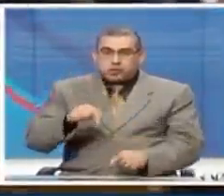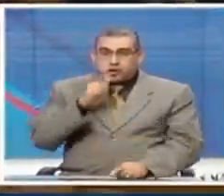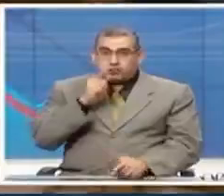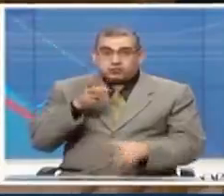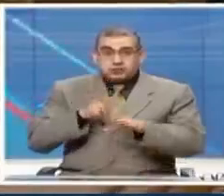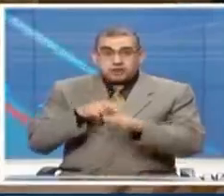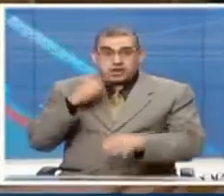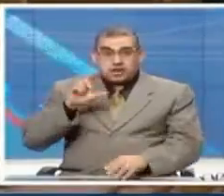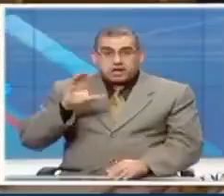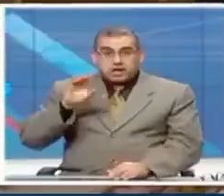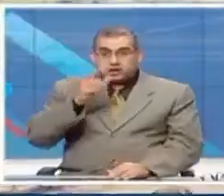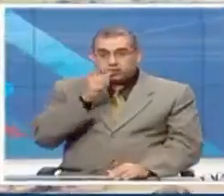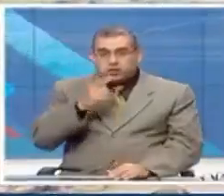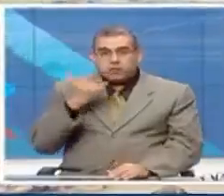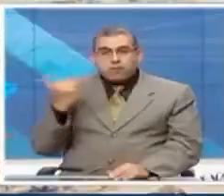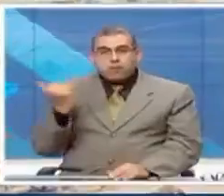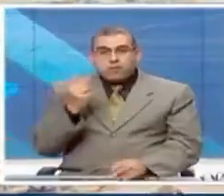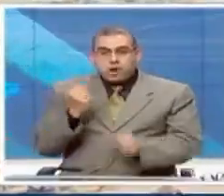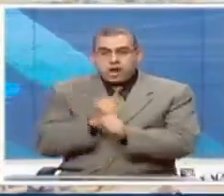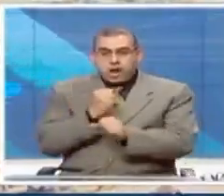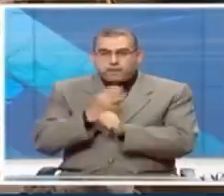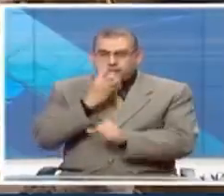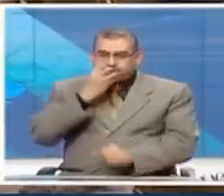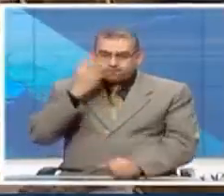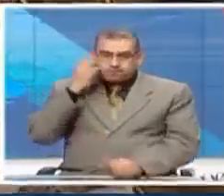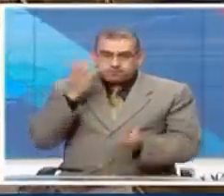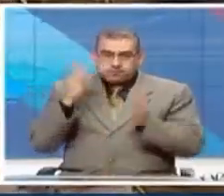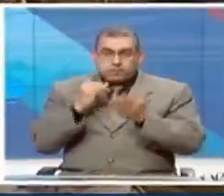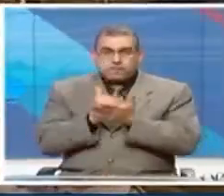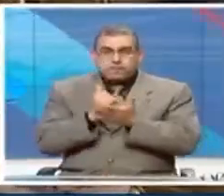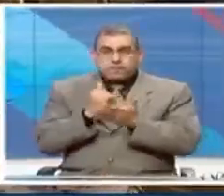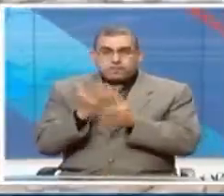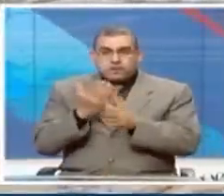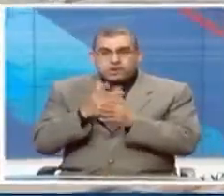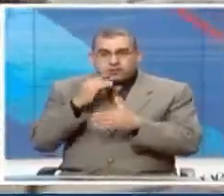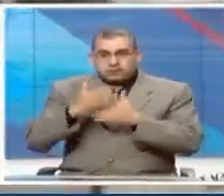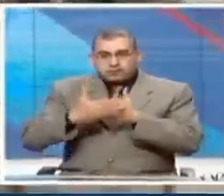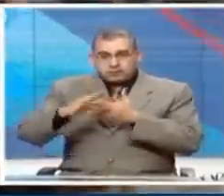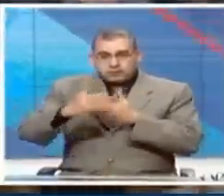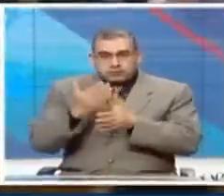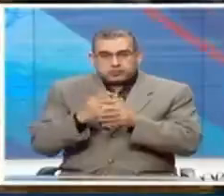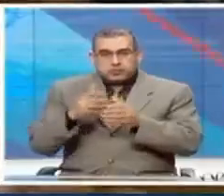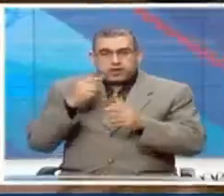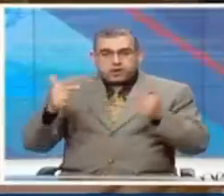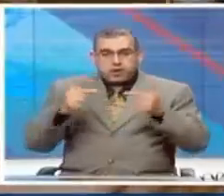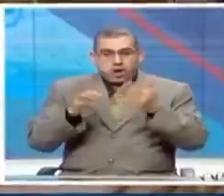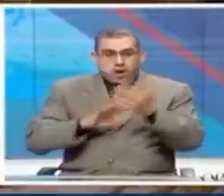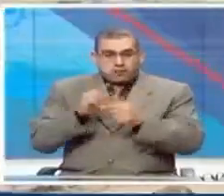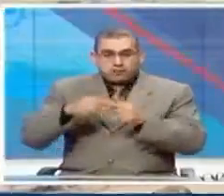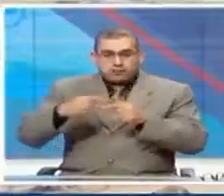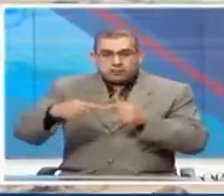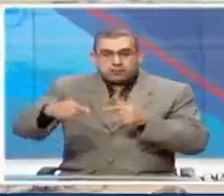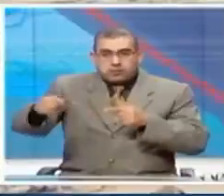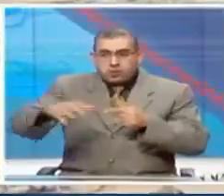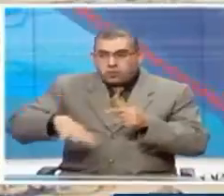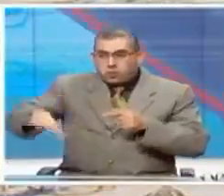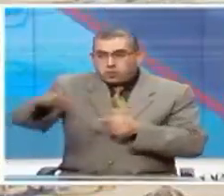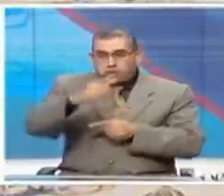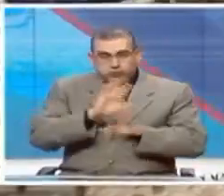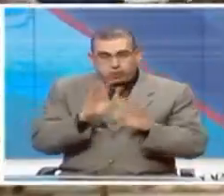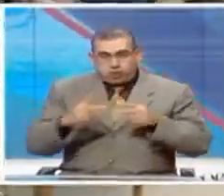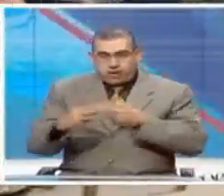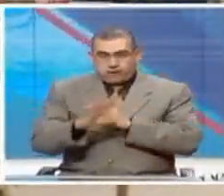اكد السيد الرئيس اهميه العمل المكثف والمسؤول لتجنب عوامل اتساع نطاق الصراع في المنطقه